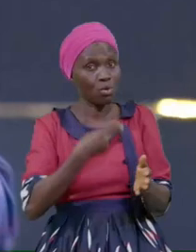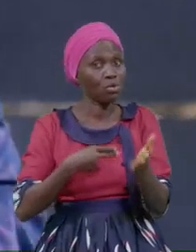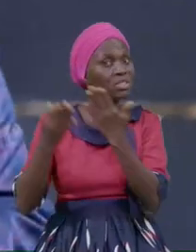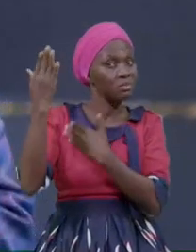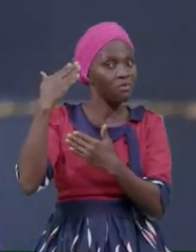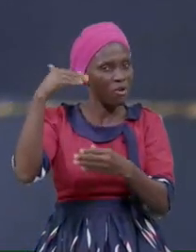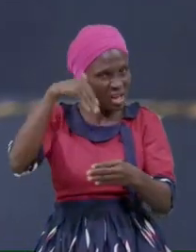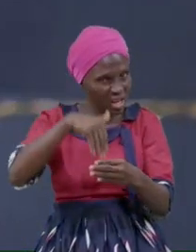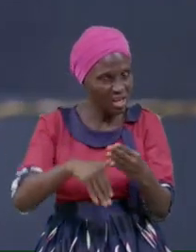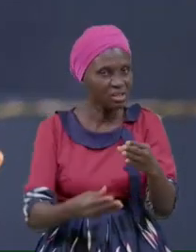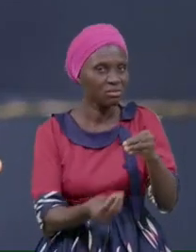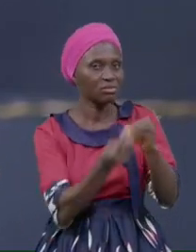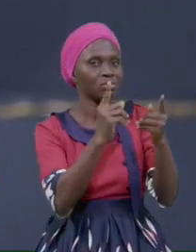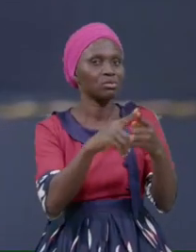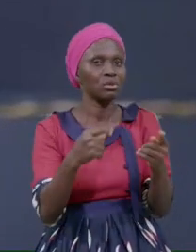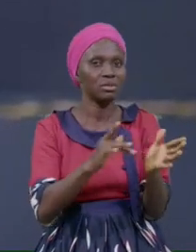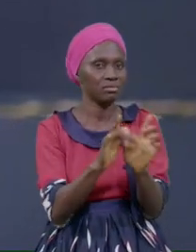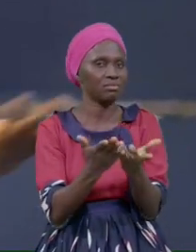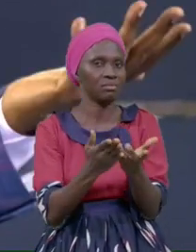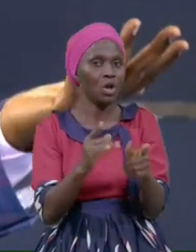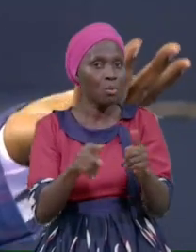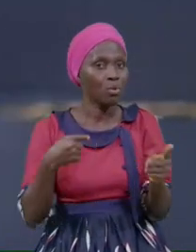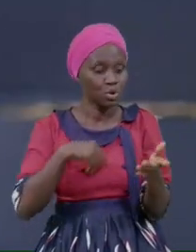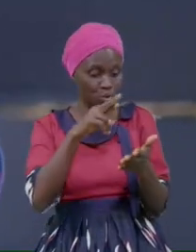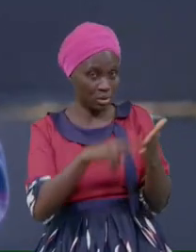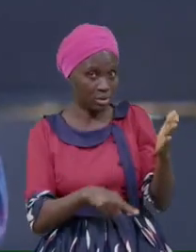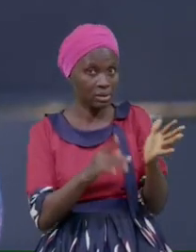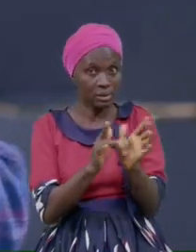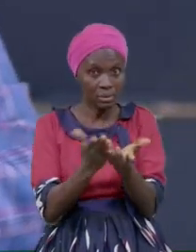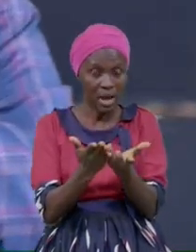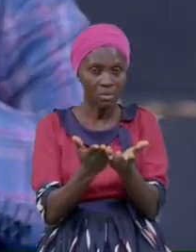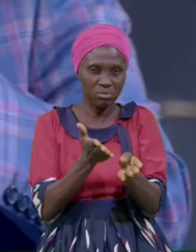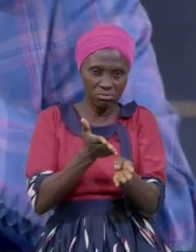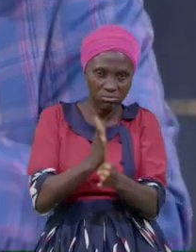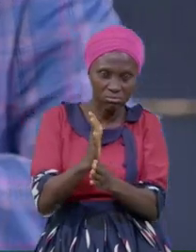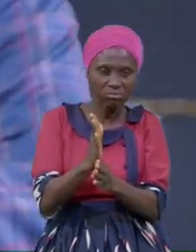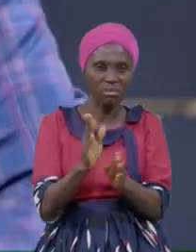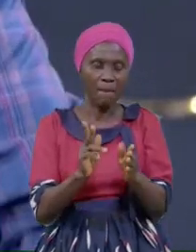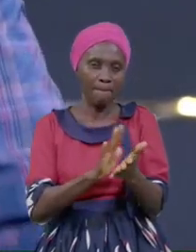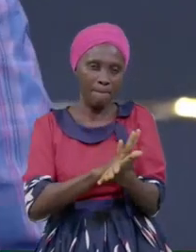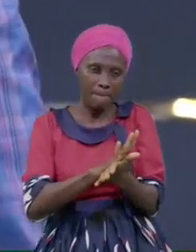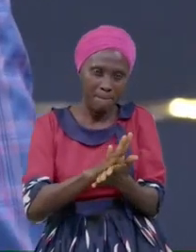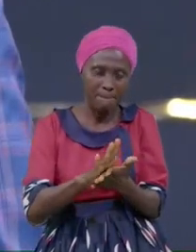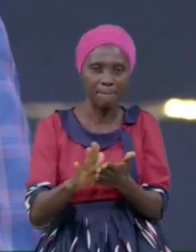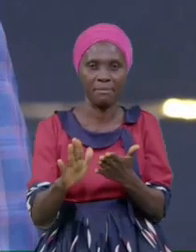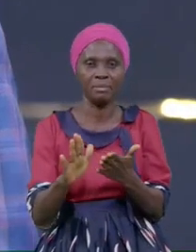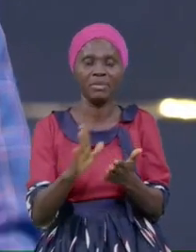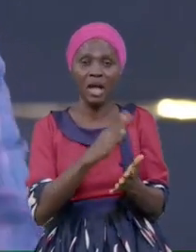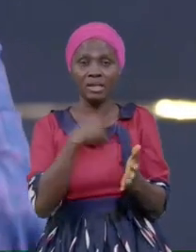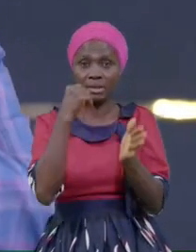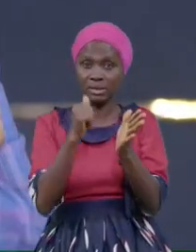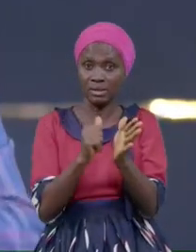Écritures. Nous lisons les Écritures directement, clairement. Et il dit, car la grâce de